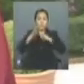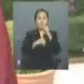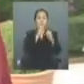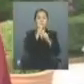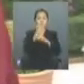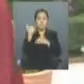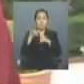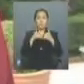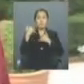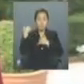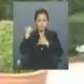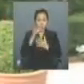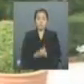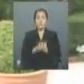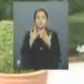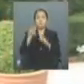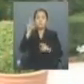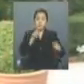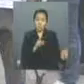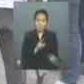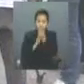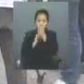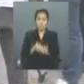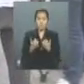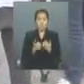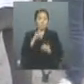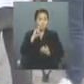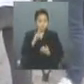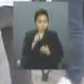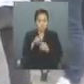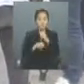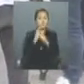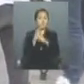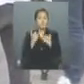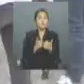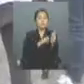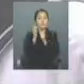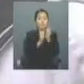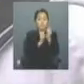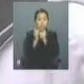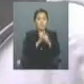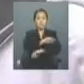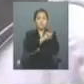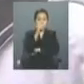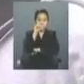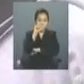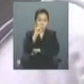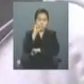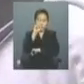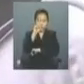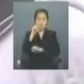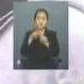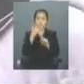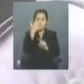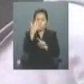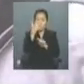ะคะสำหรับเทนนิสเฟรนช์โอเพ่นแกรนด์สแลมที่2ของปีก็จะแข่งขันกันระหว่างวันที่22พฤษภาคมถึ